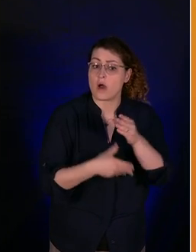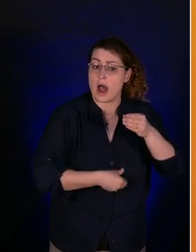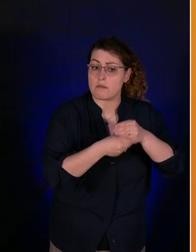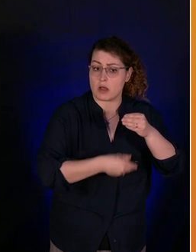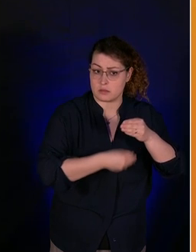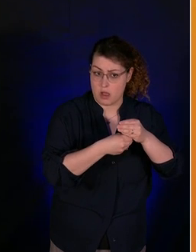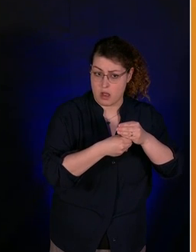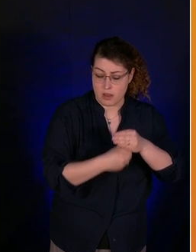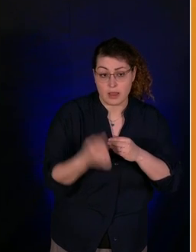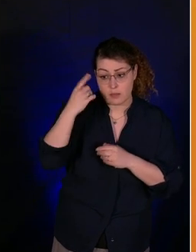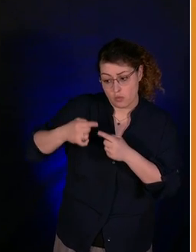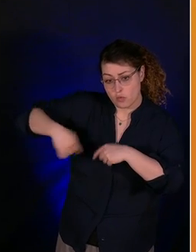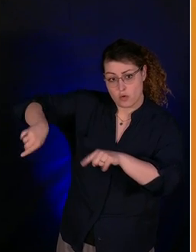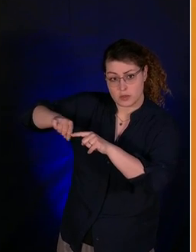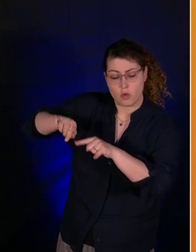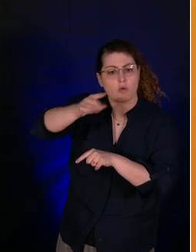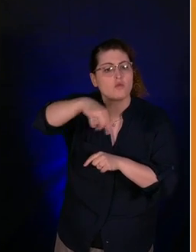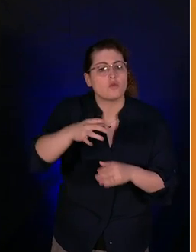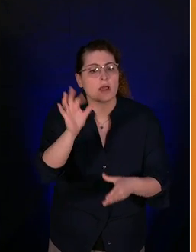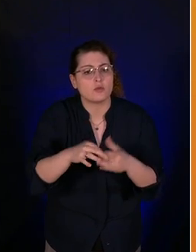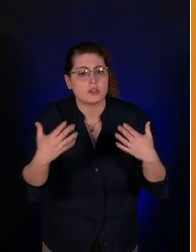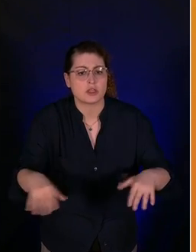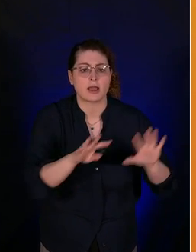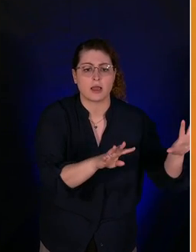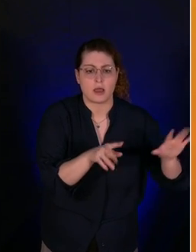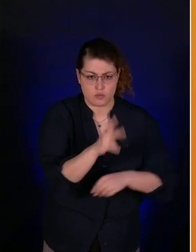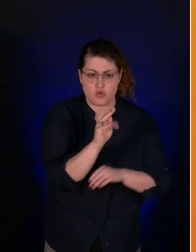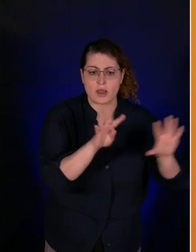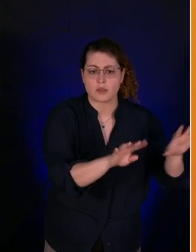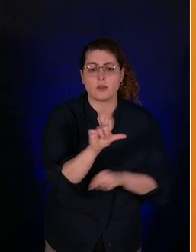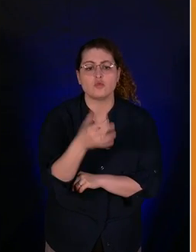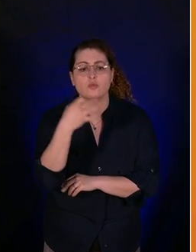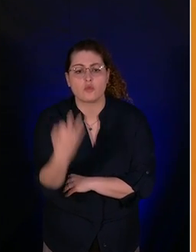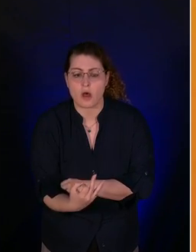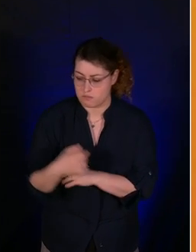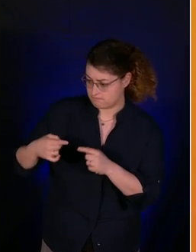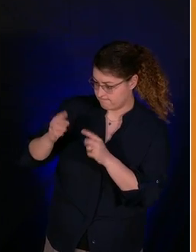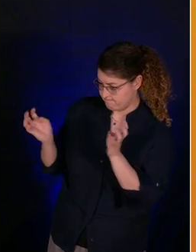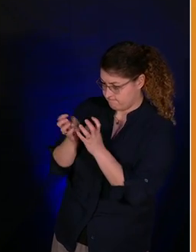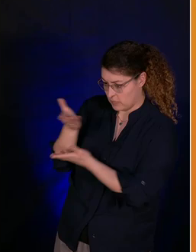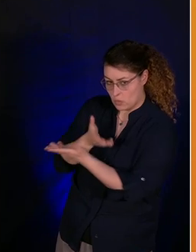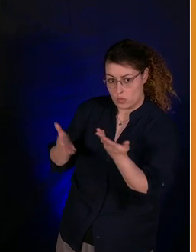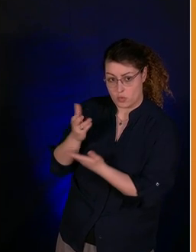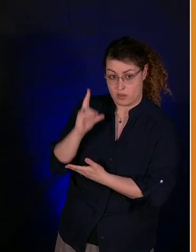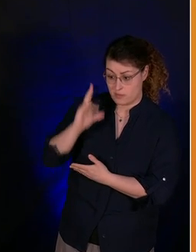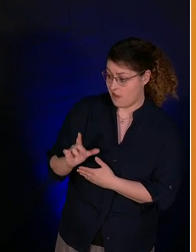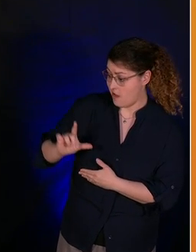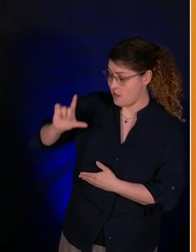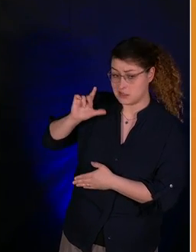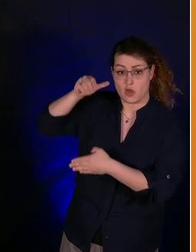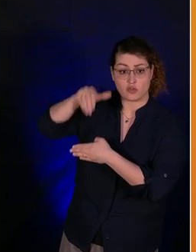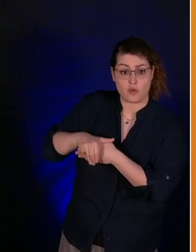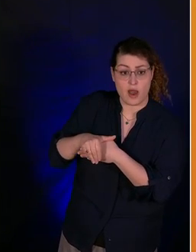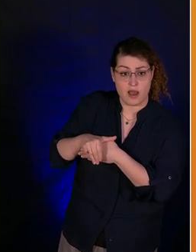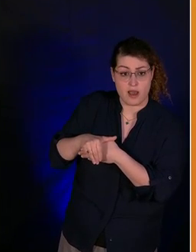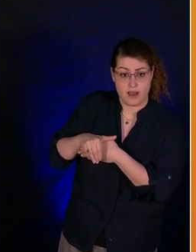de la commission que vous avez élue à plus de 92% et qui s'est réunie dès lundi soir.